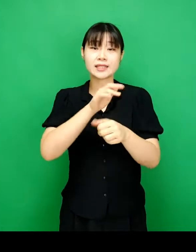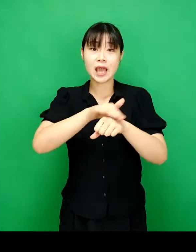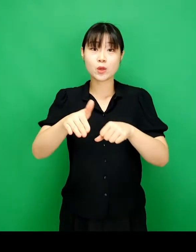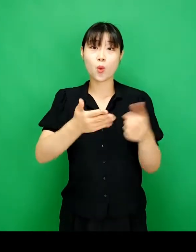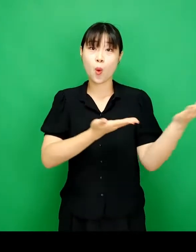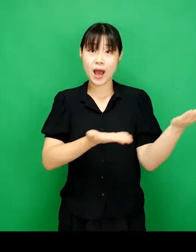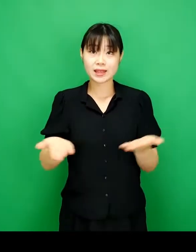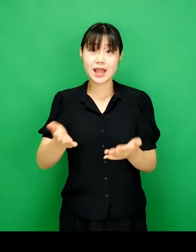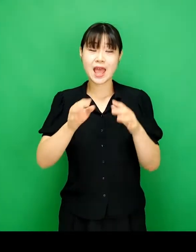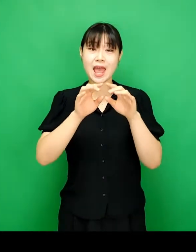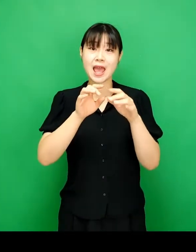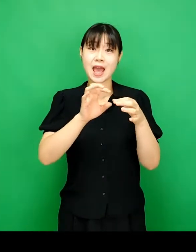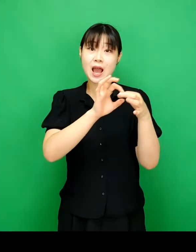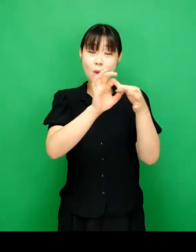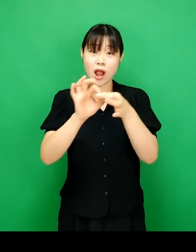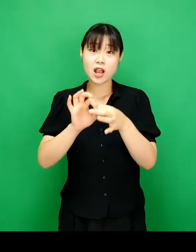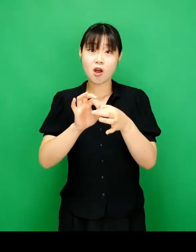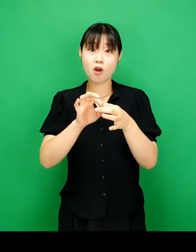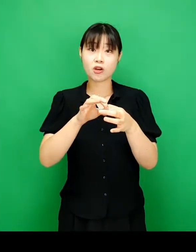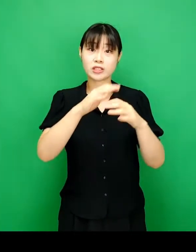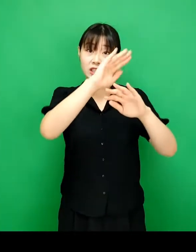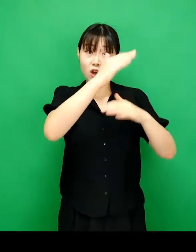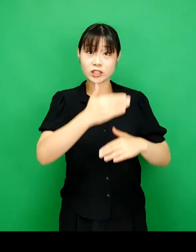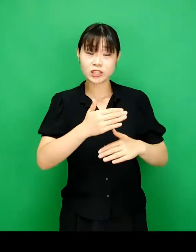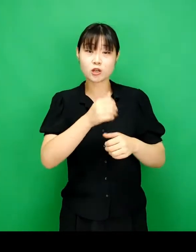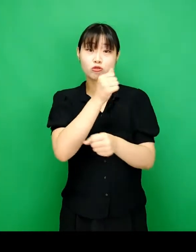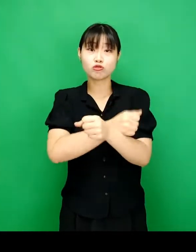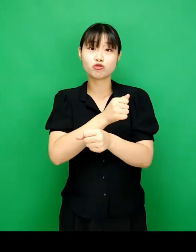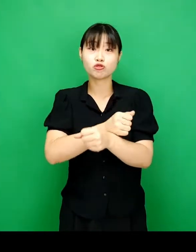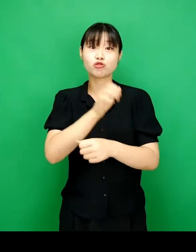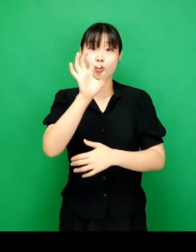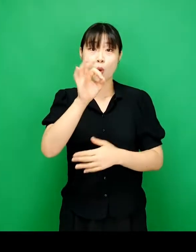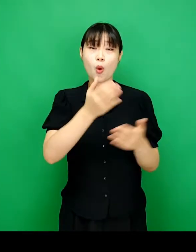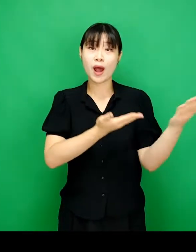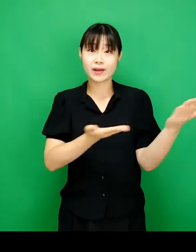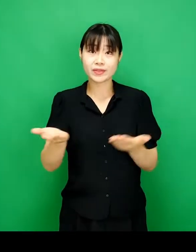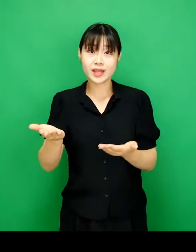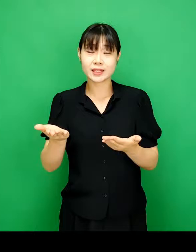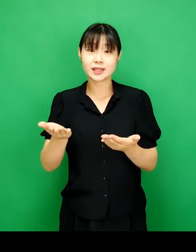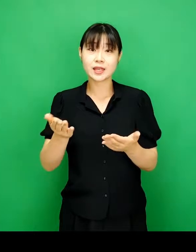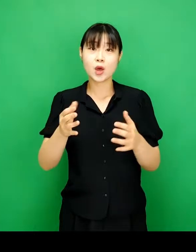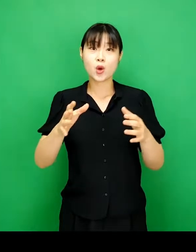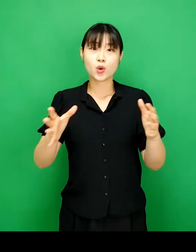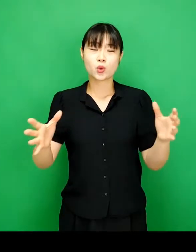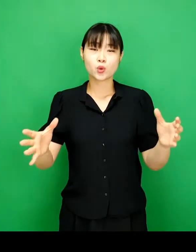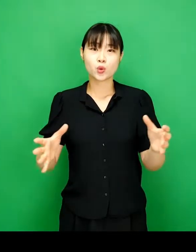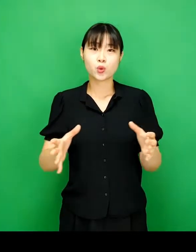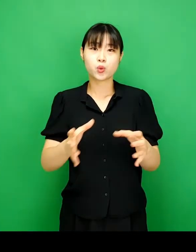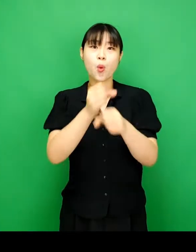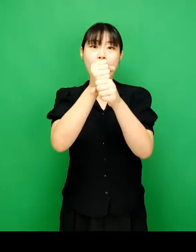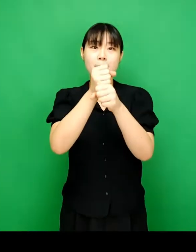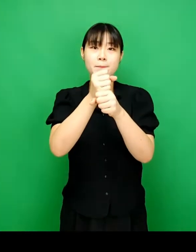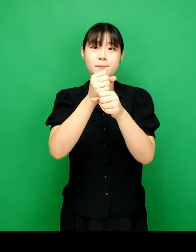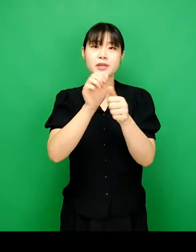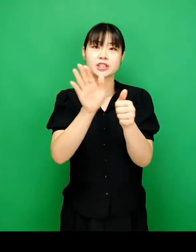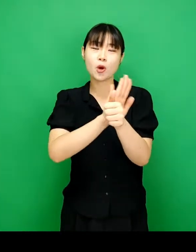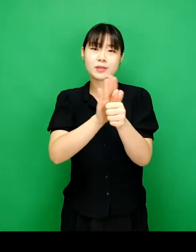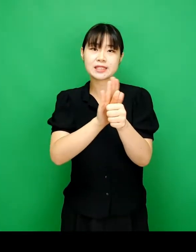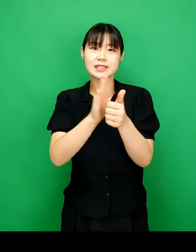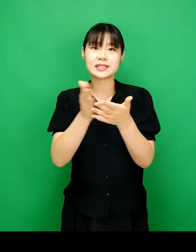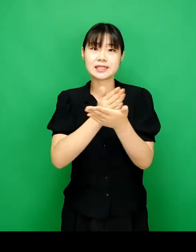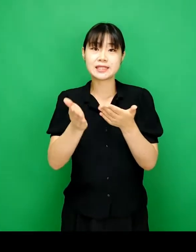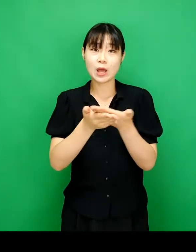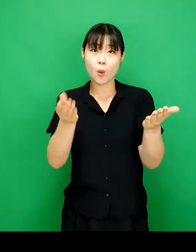제도 안내, 각종 관련 서식 제공, 수수료 안내 등 정보공개에 관한 통합 서비스를 제공하는